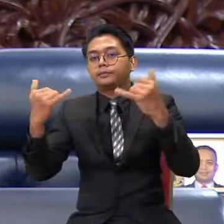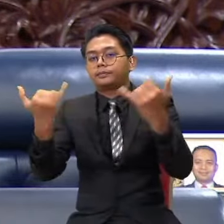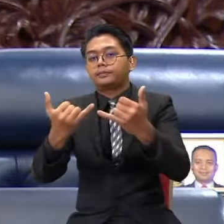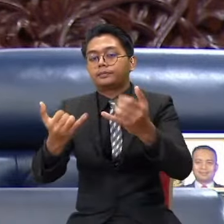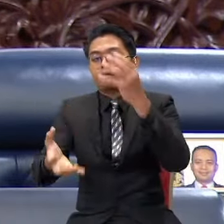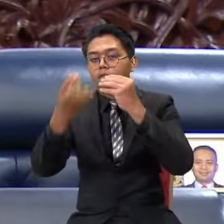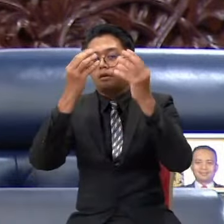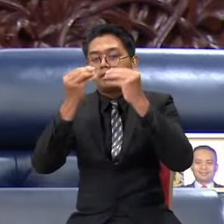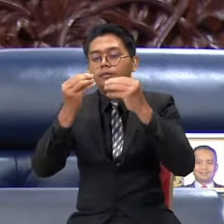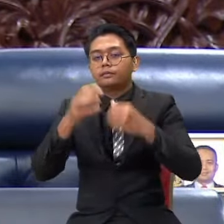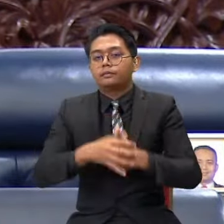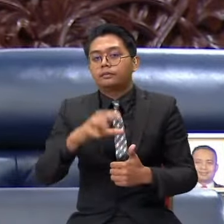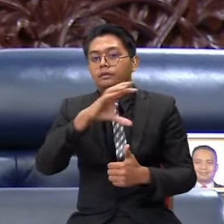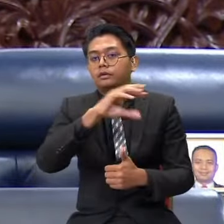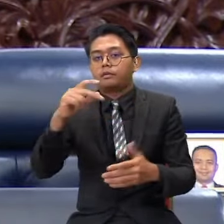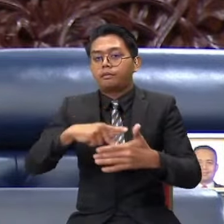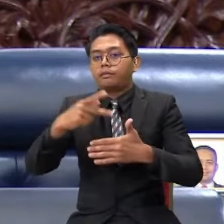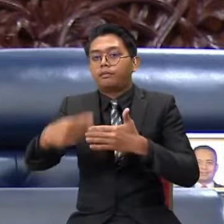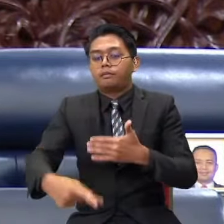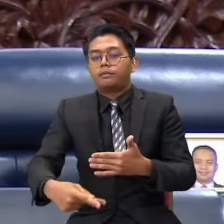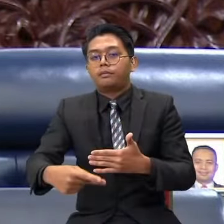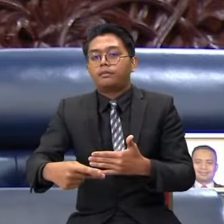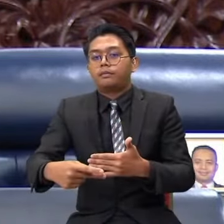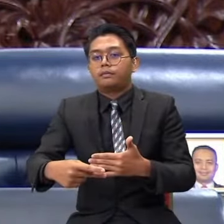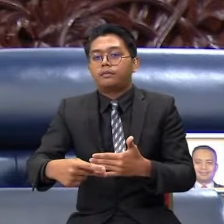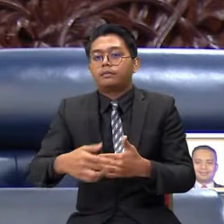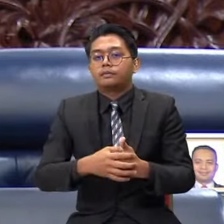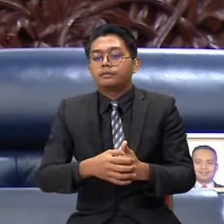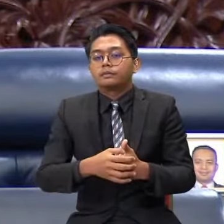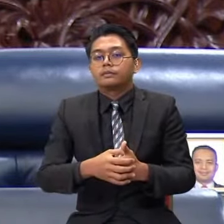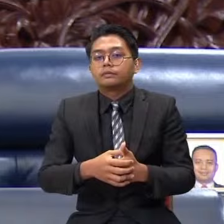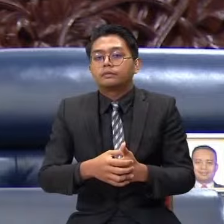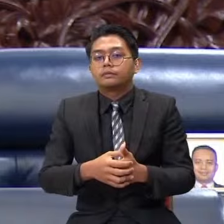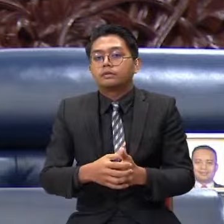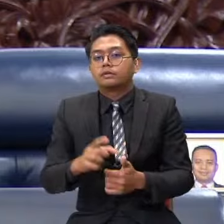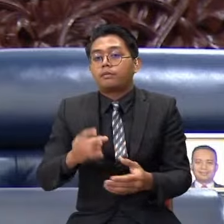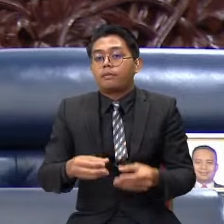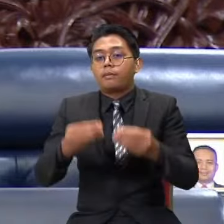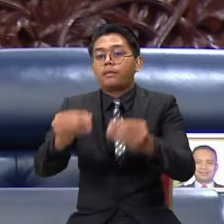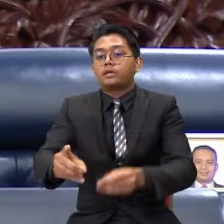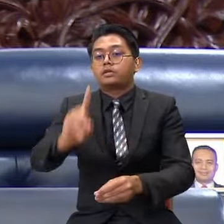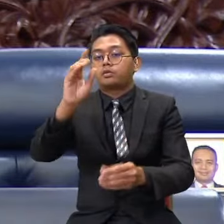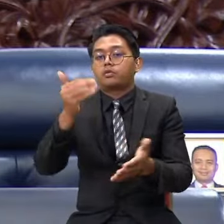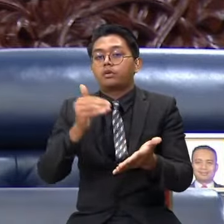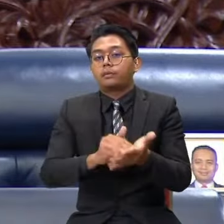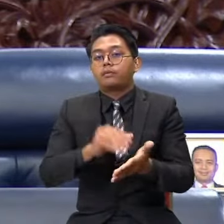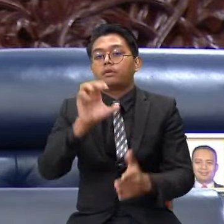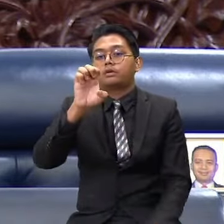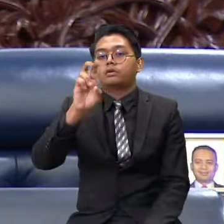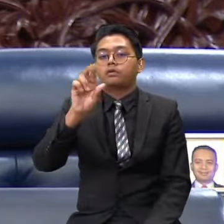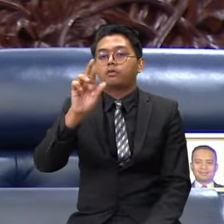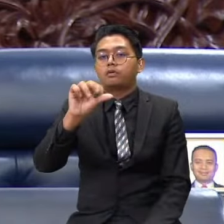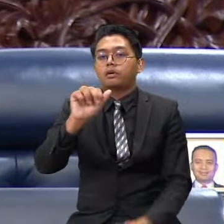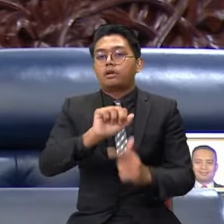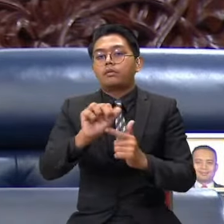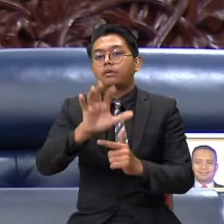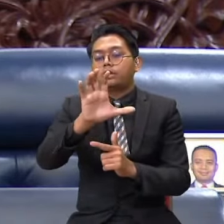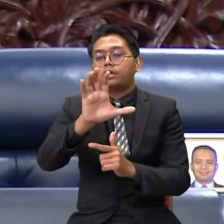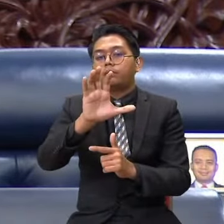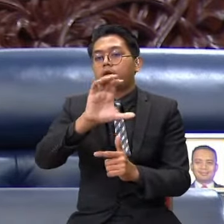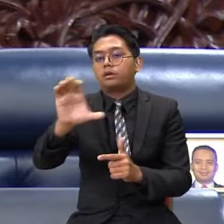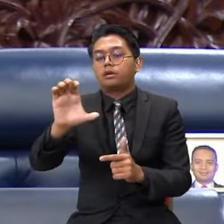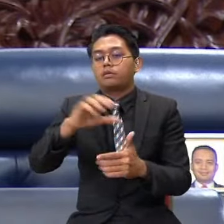berbanding dengan program China program Jerman ataupun osbudong memberi 1000 Euro ataupun 5000 setiap bulan kepada setiap